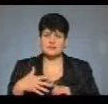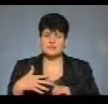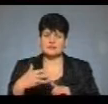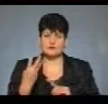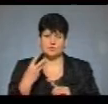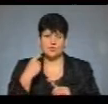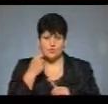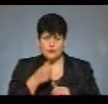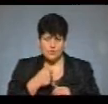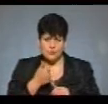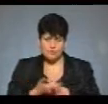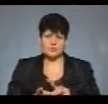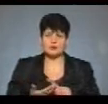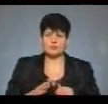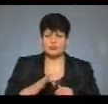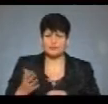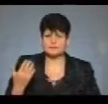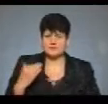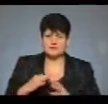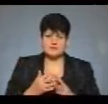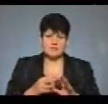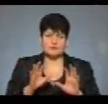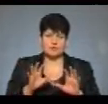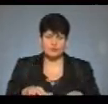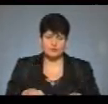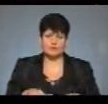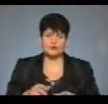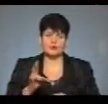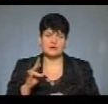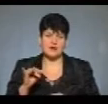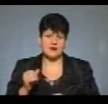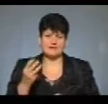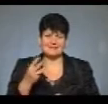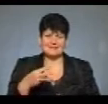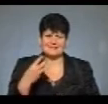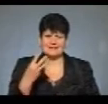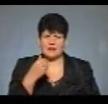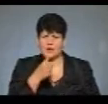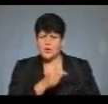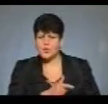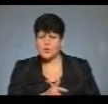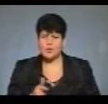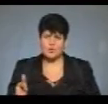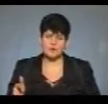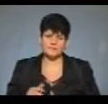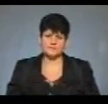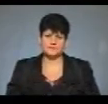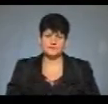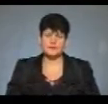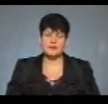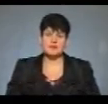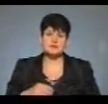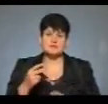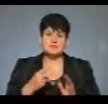житель села Нараїв, був сільським головою Нараєва 33 роки, повідомила голова місцевої виборчої комісії Ганна Стрихар.